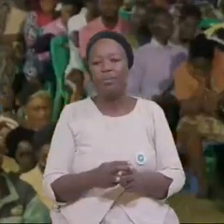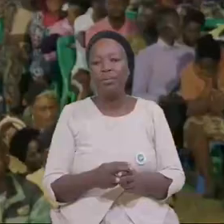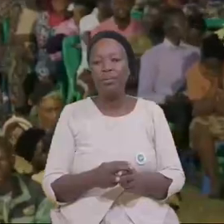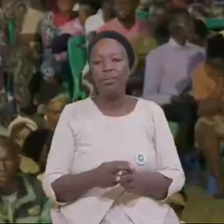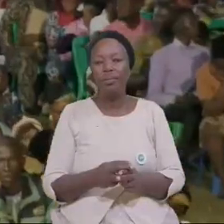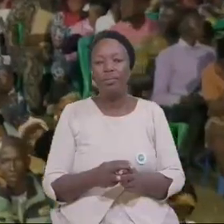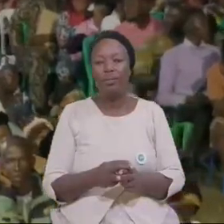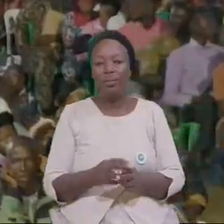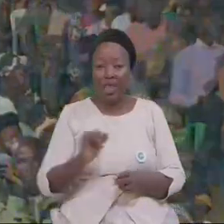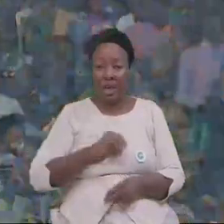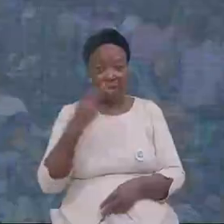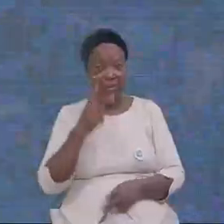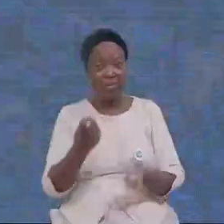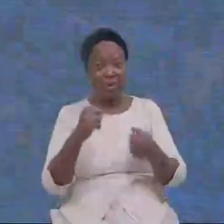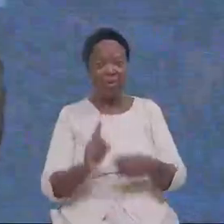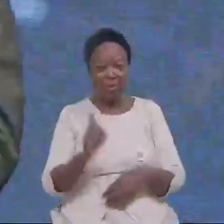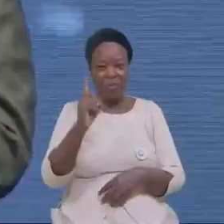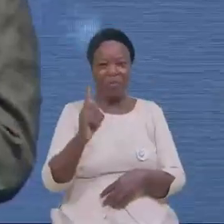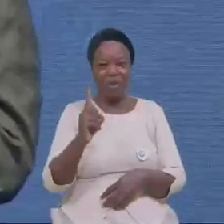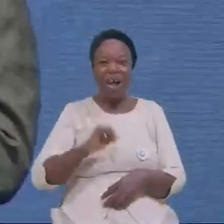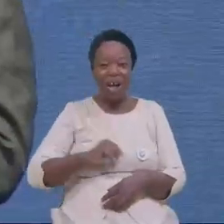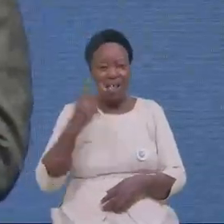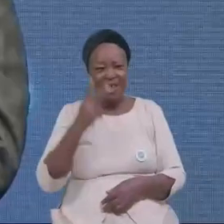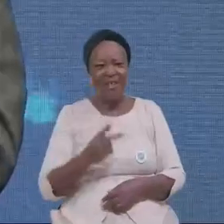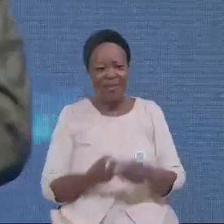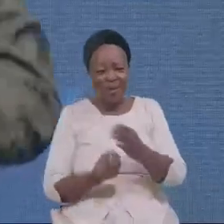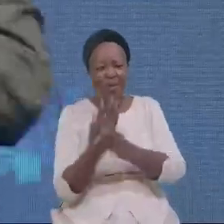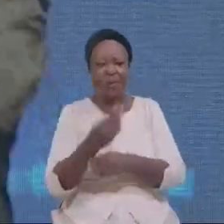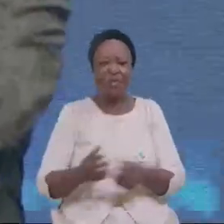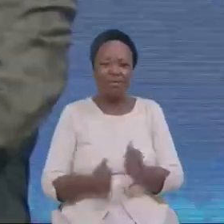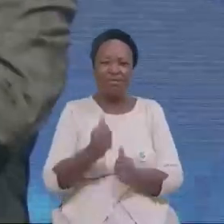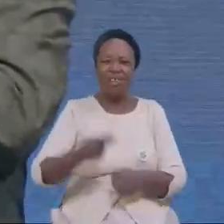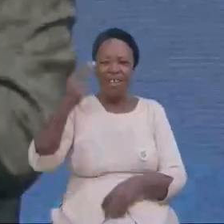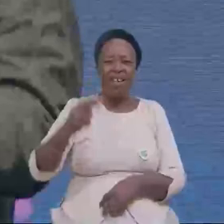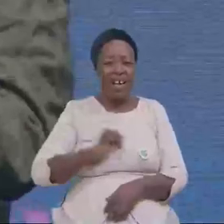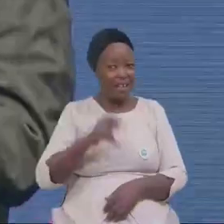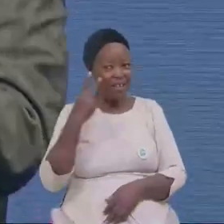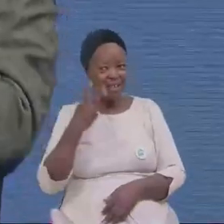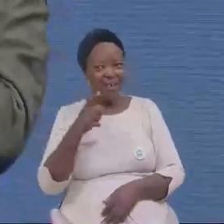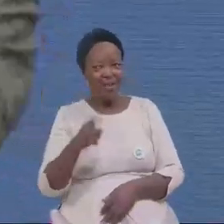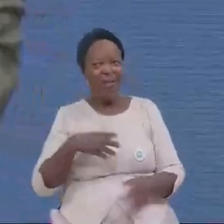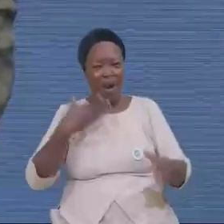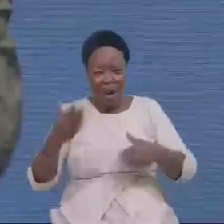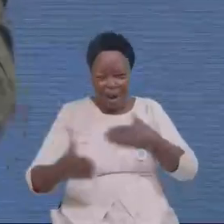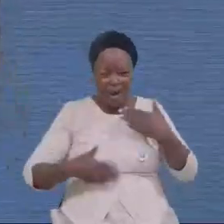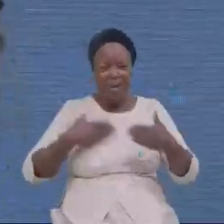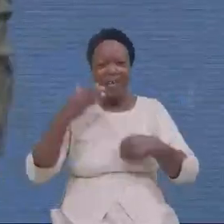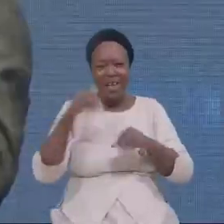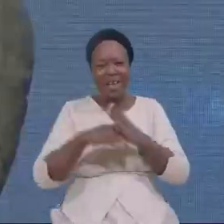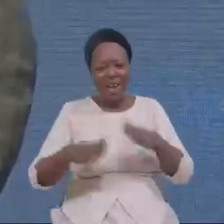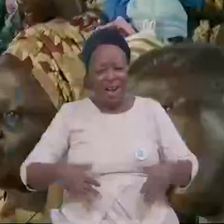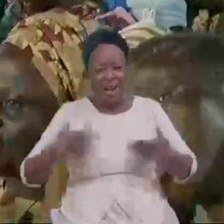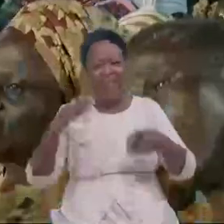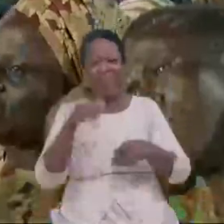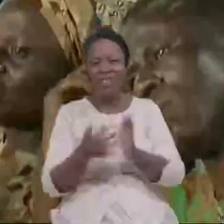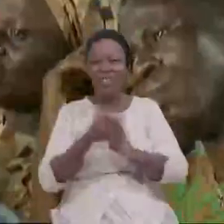Je te vois monter, je te vois aller plus haut, je te vois heureux dans la vie au nom